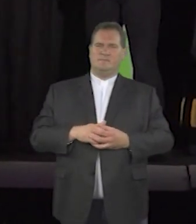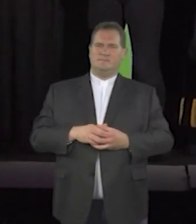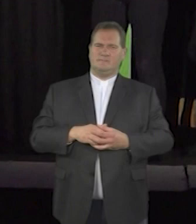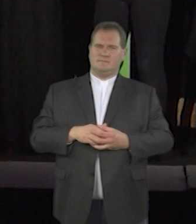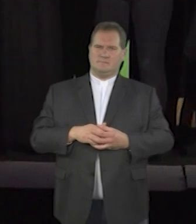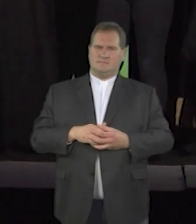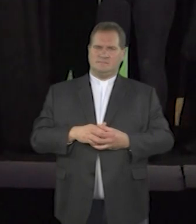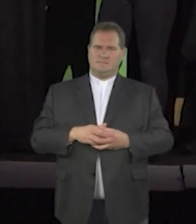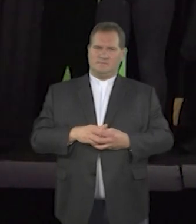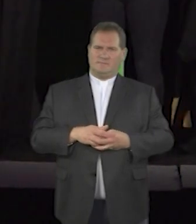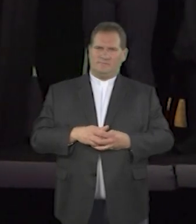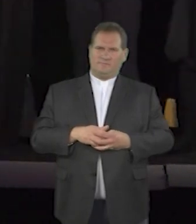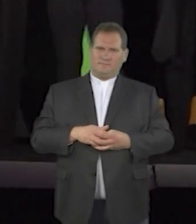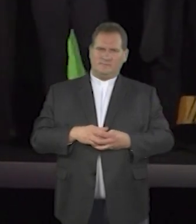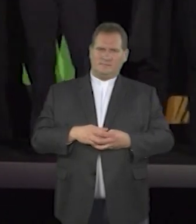To jest Daniel Szwęk.